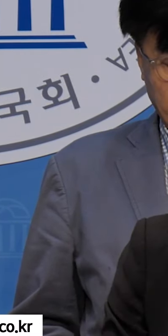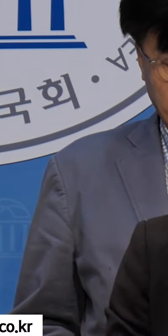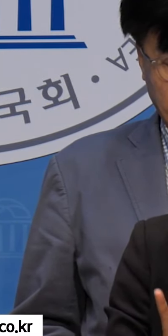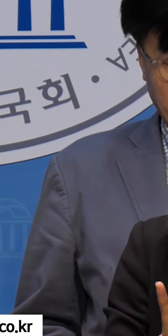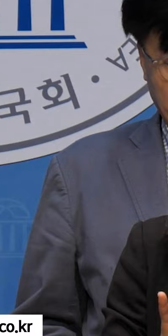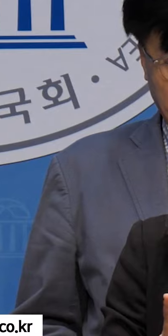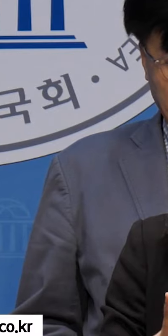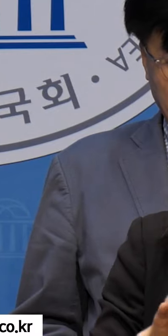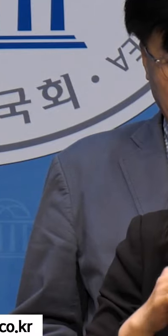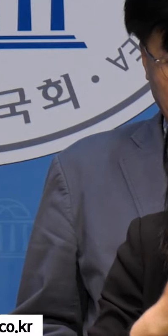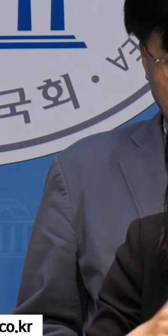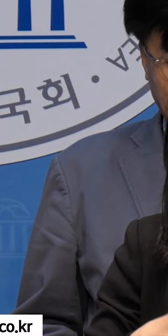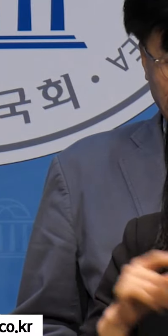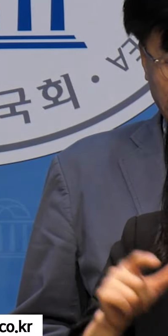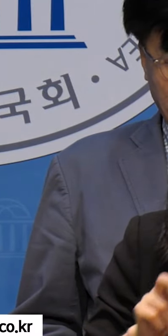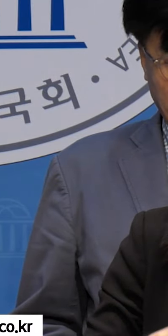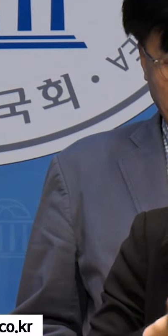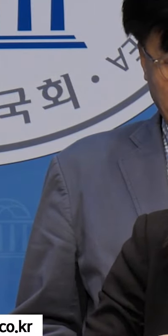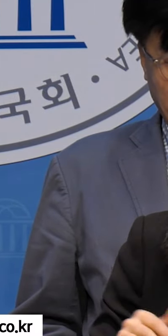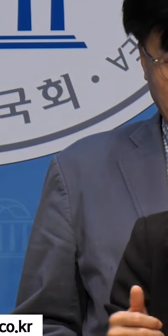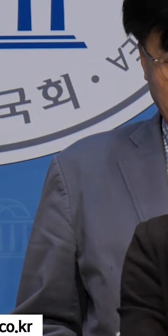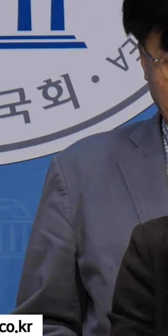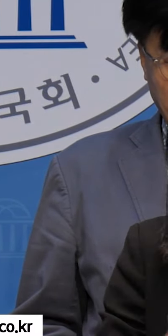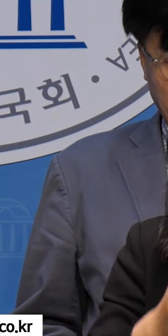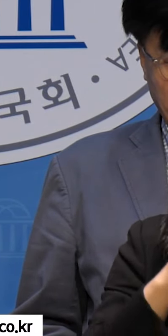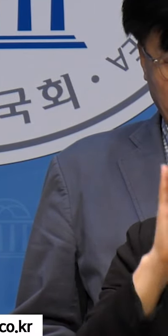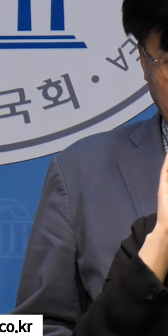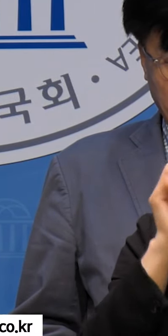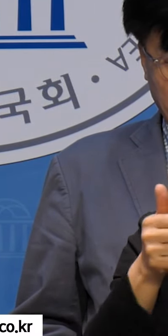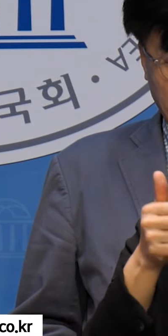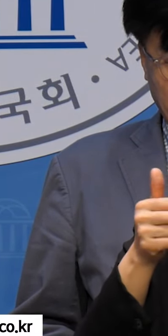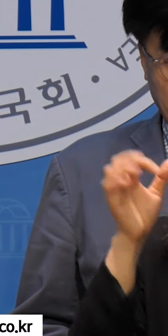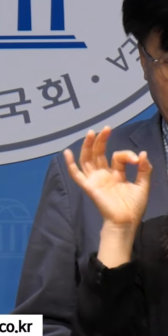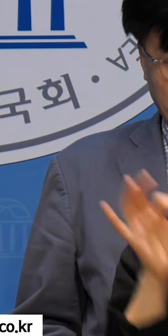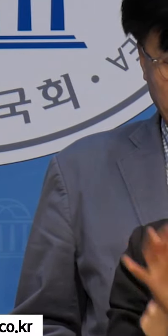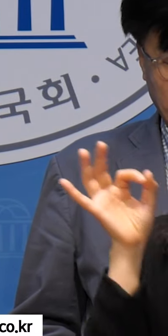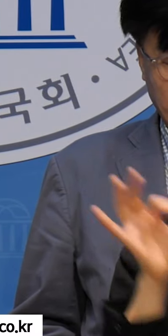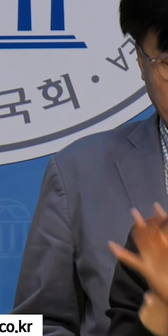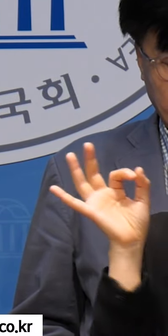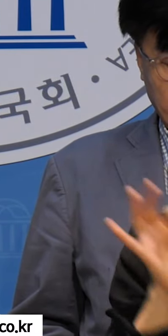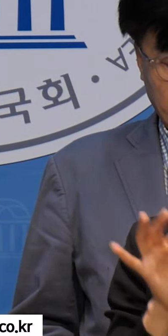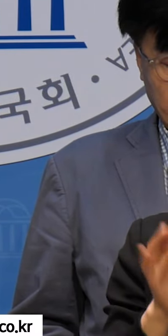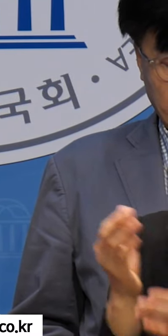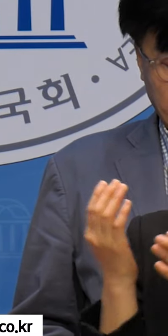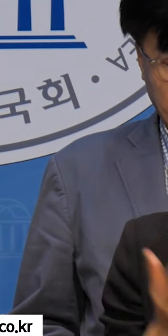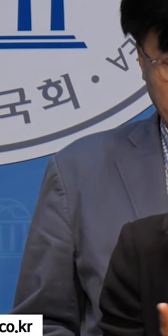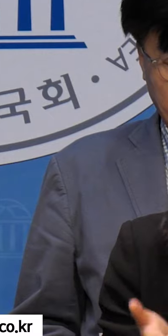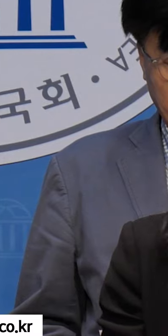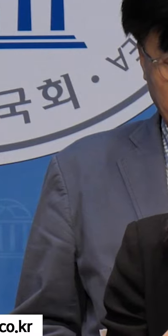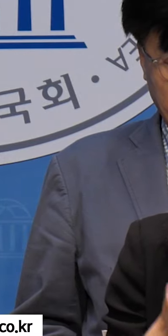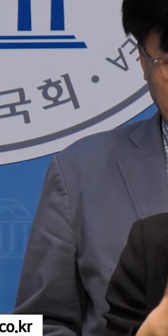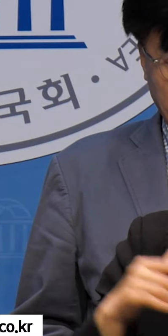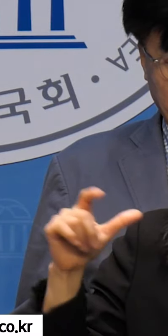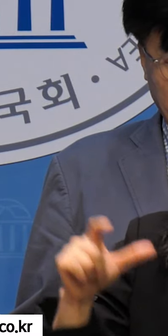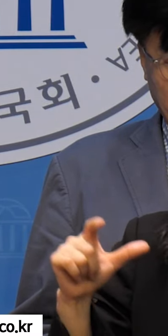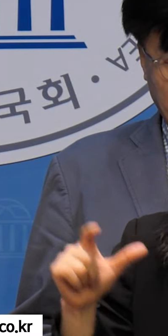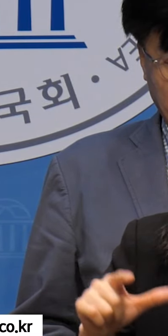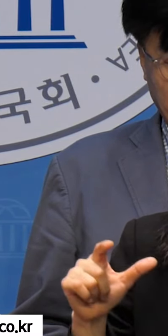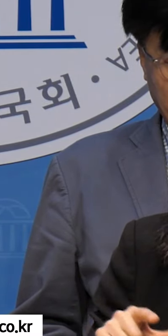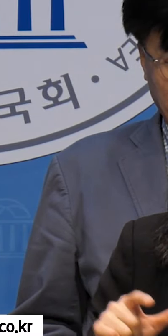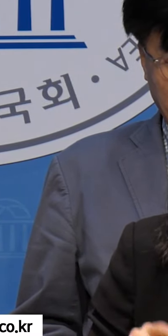고령화위원회를 대통령이 직접 위원장을 맡고 만들어서 그동안 수십조 원의 돈을 퍼부었습니다만 인구 감소는